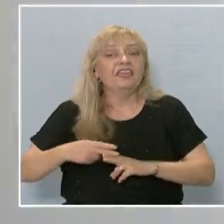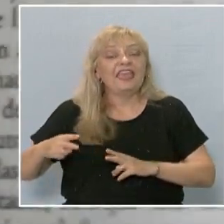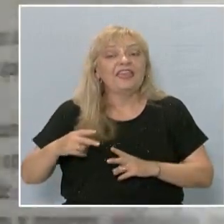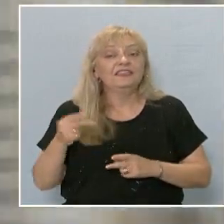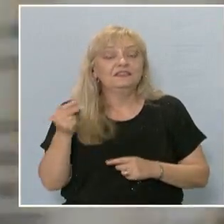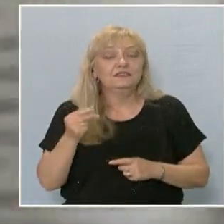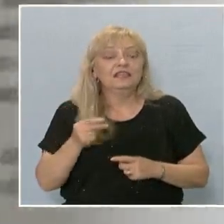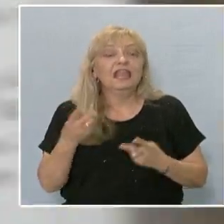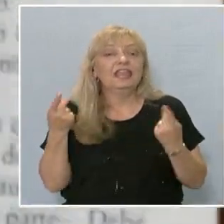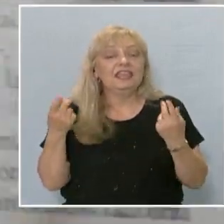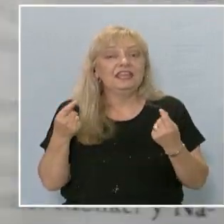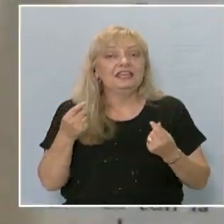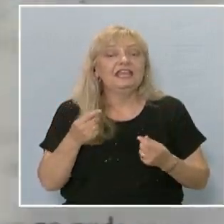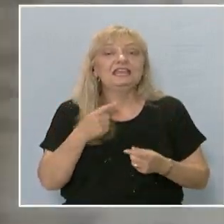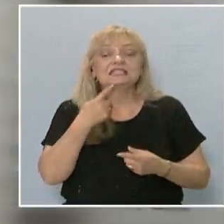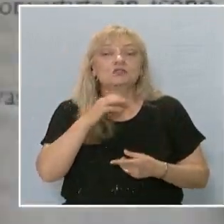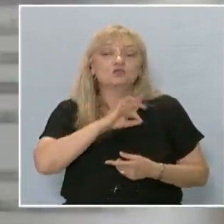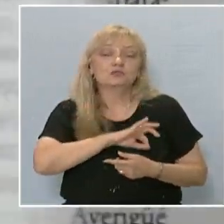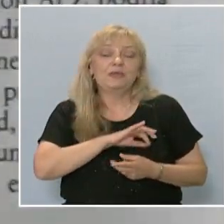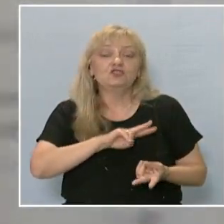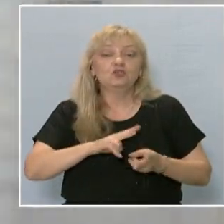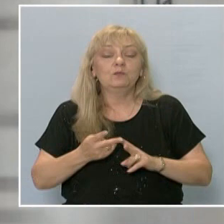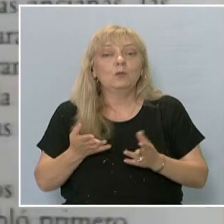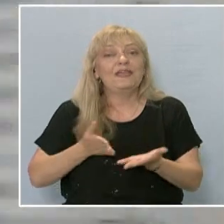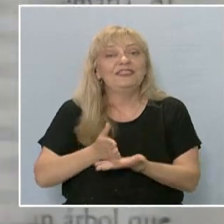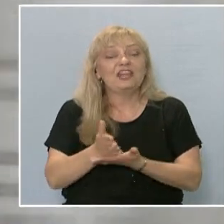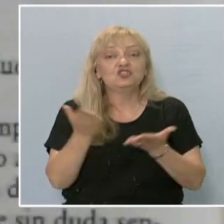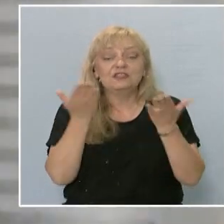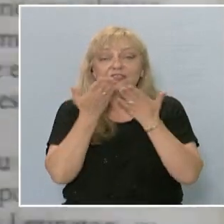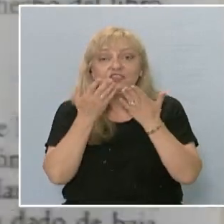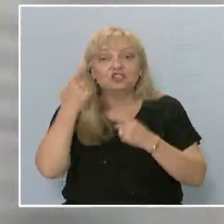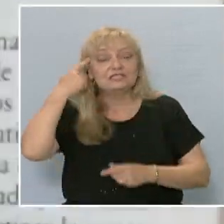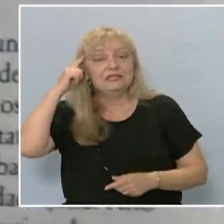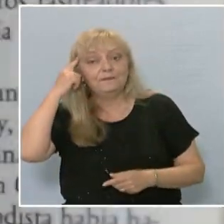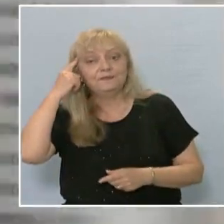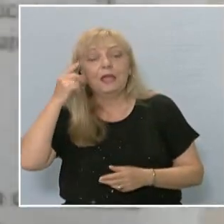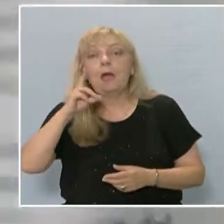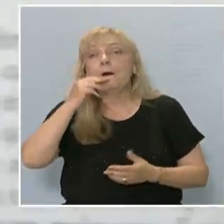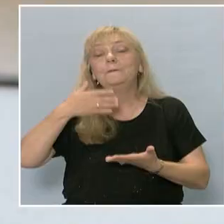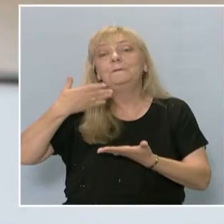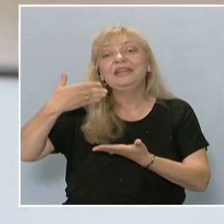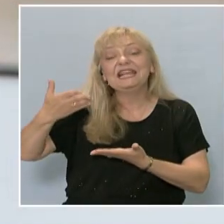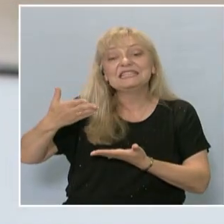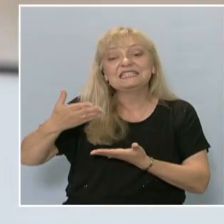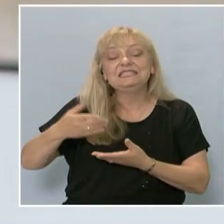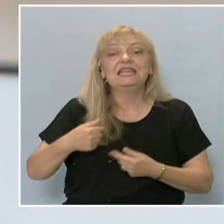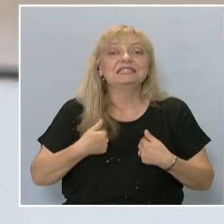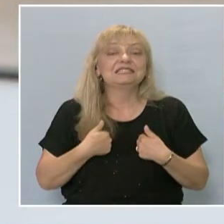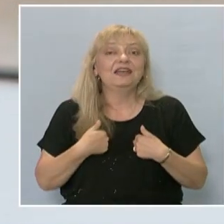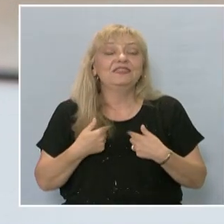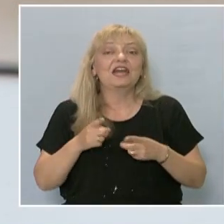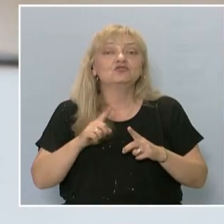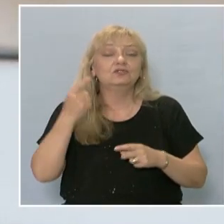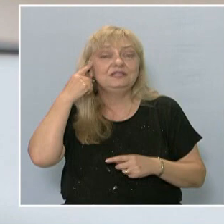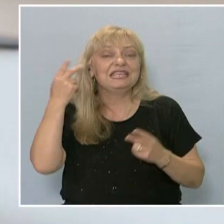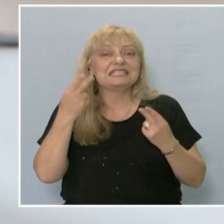са съставките на успешната промяна в начина на четене и на мислене защото приказките са архетипи в нашето несъзнавано